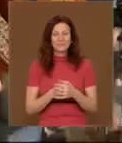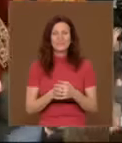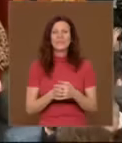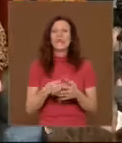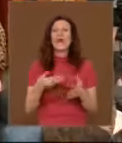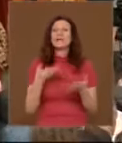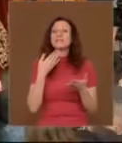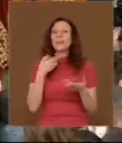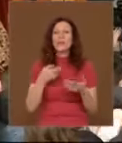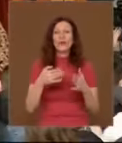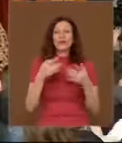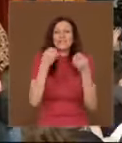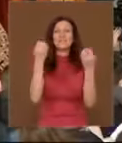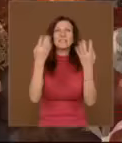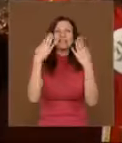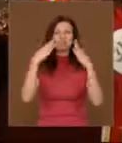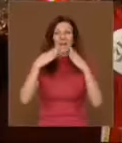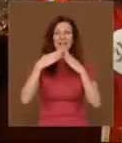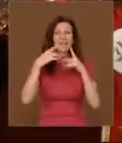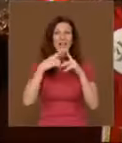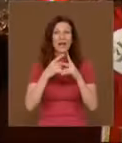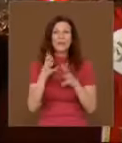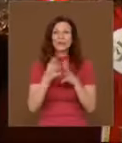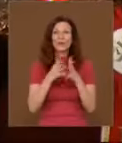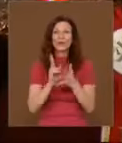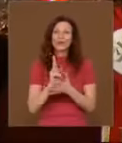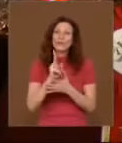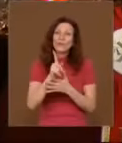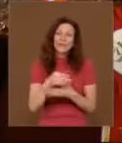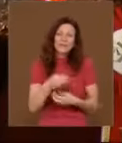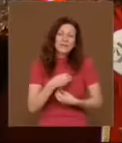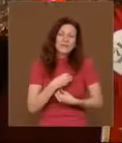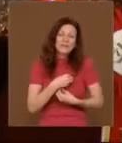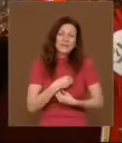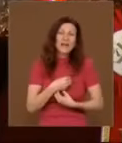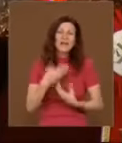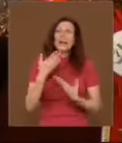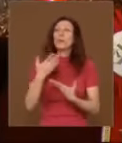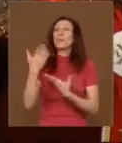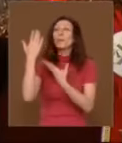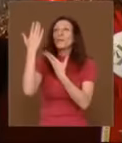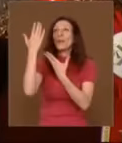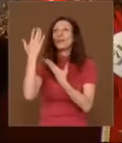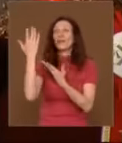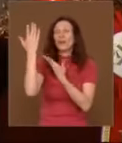За този свят храм и за тия, които влизат в него с вяра, богоговение и страх Божий, на Господа се